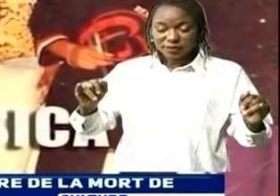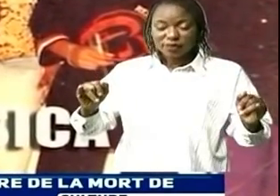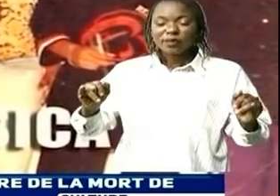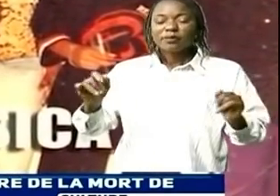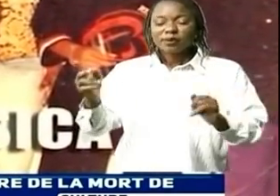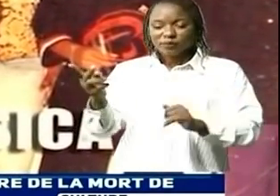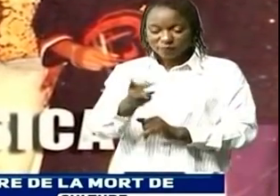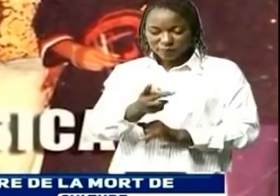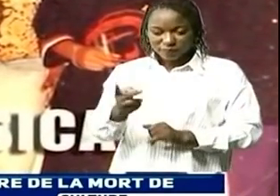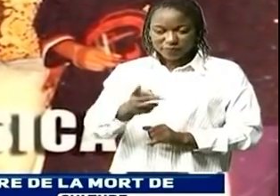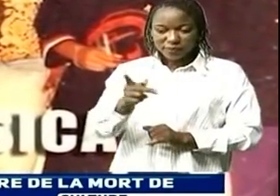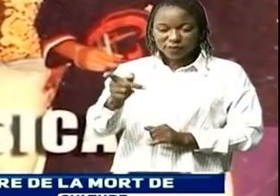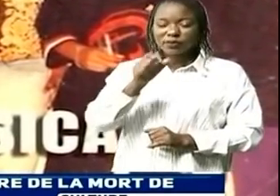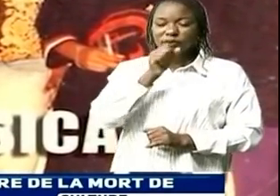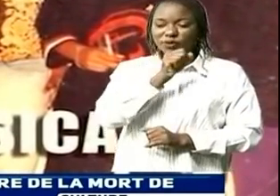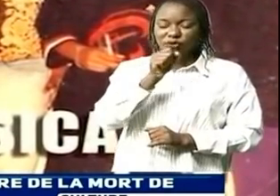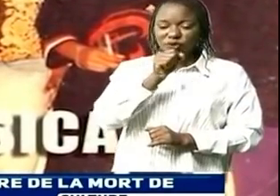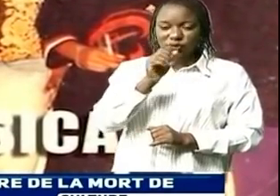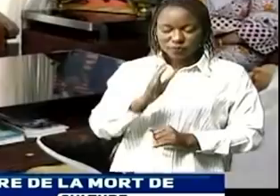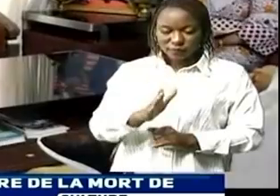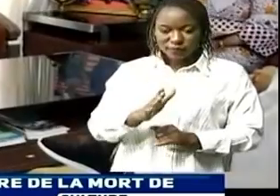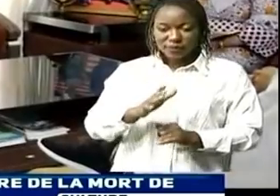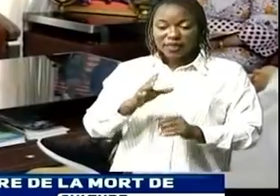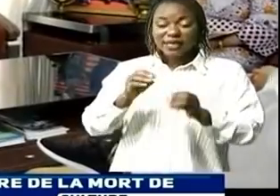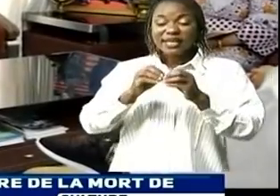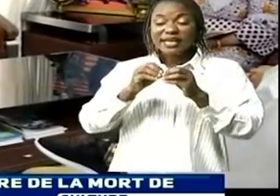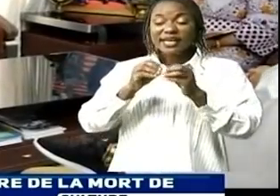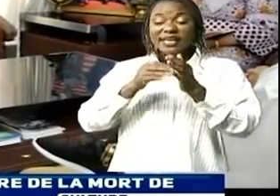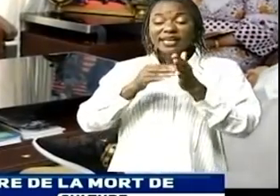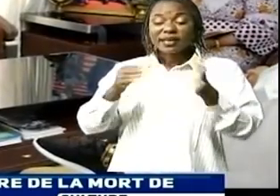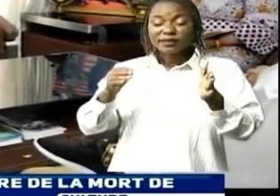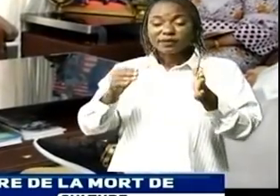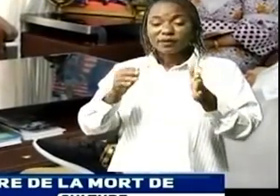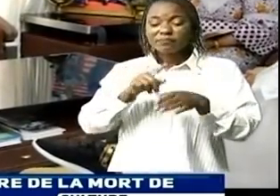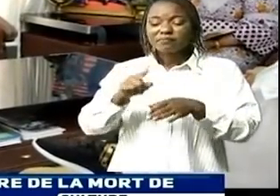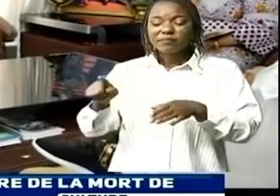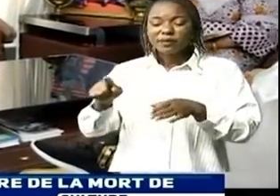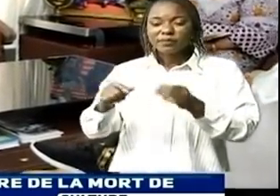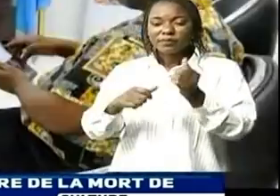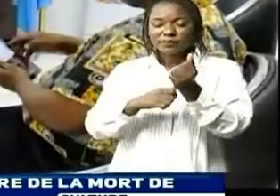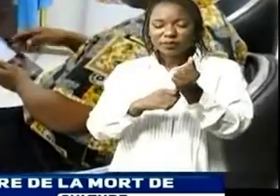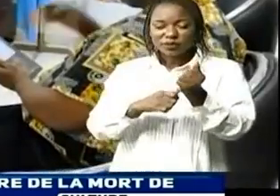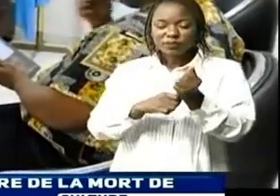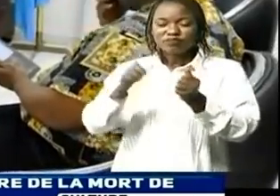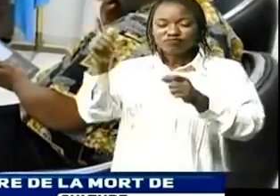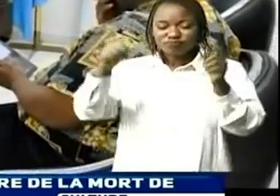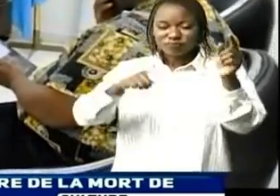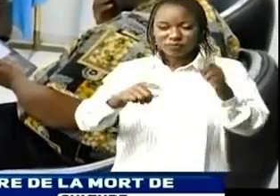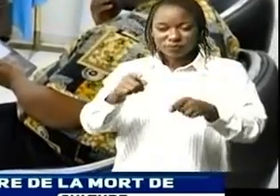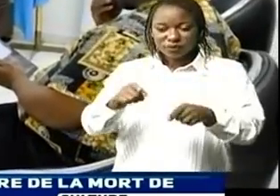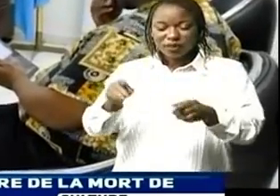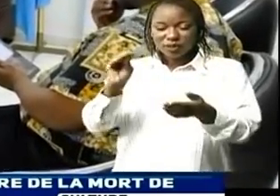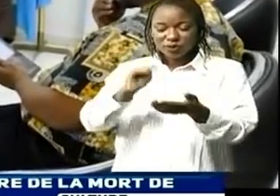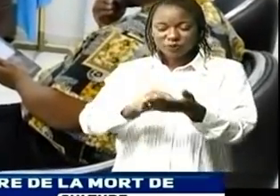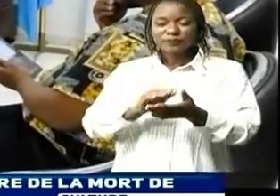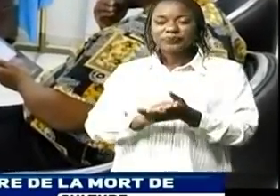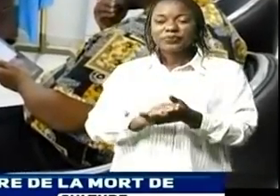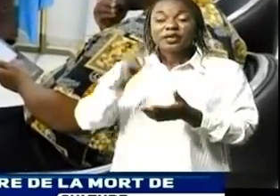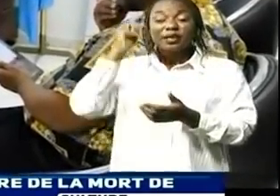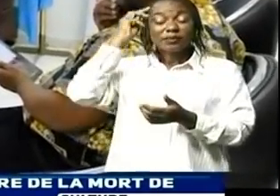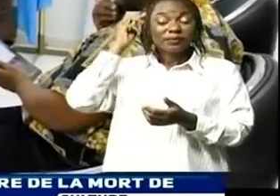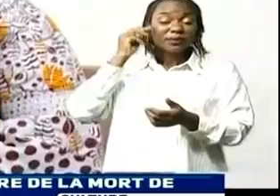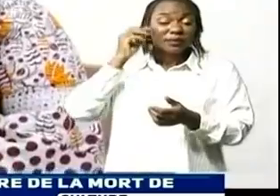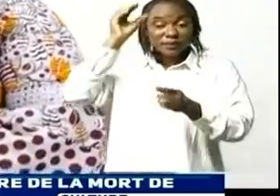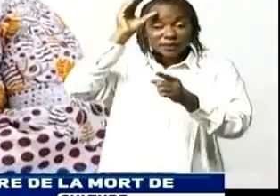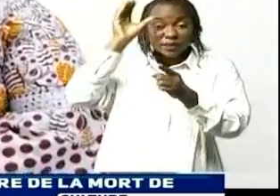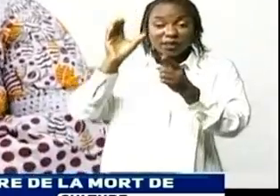Kinshasa où pas moins de 80 000 personnes sont attendues pour les acclamer. Dans un autre décor, la ministre de la Culture,